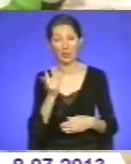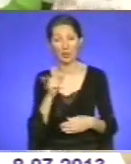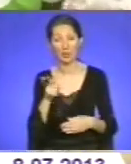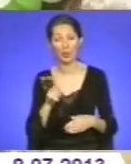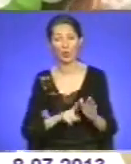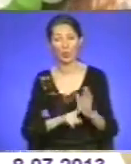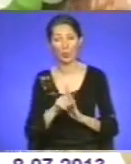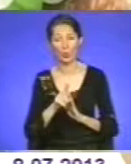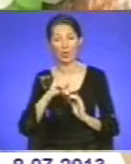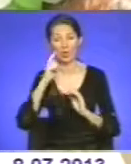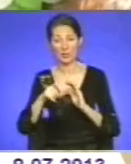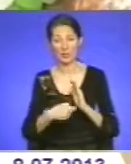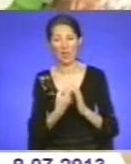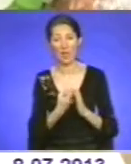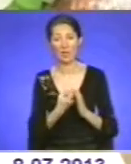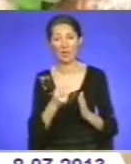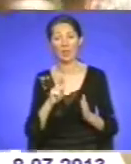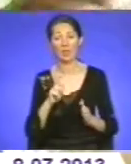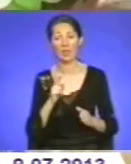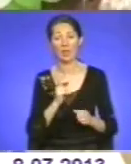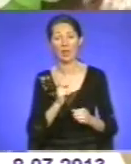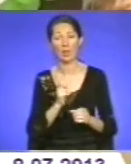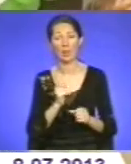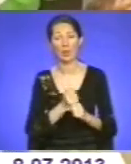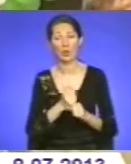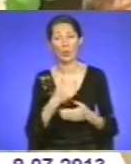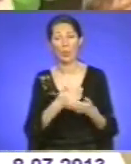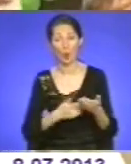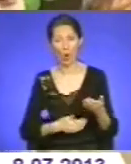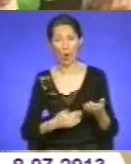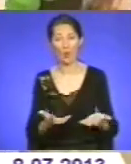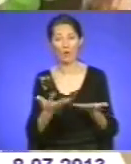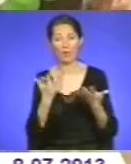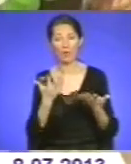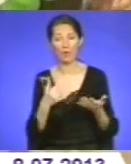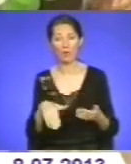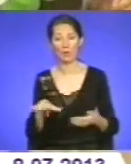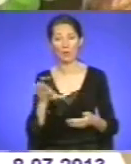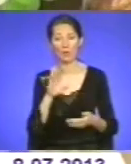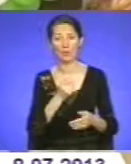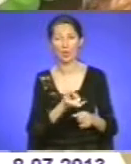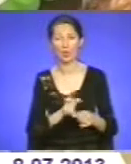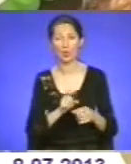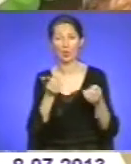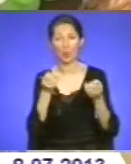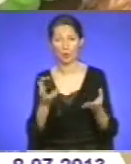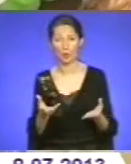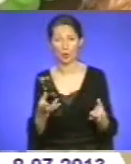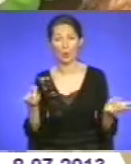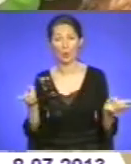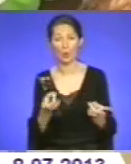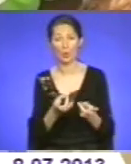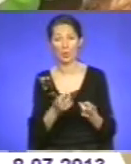почали знавати, як працюють ці програми. Виявилось, все дуже просто. Тобто потрібно